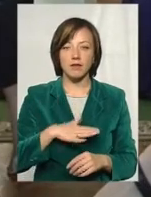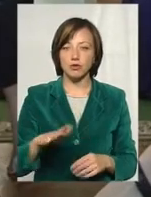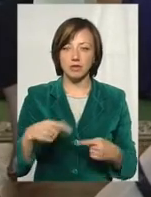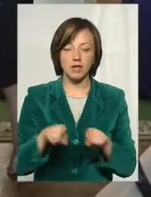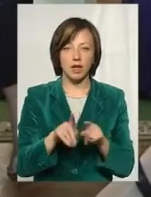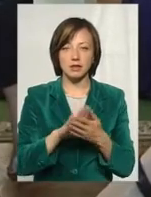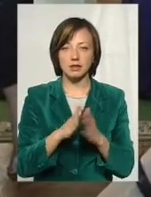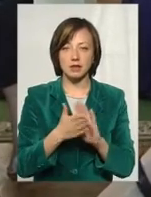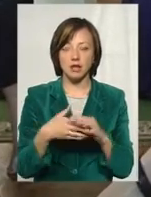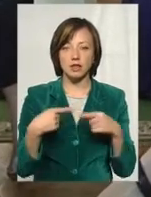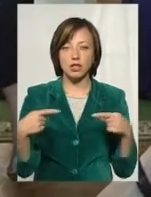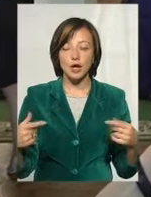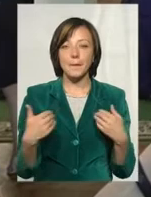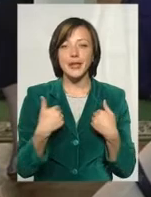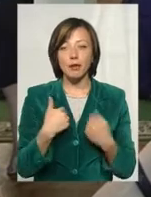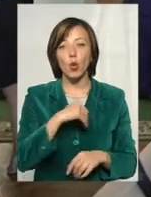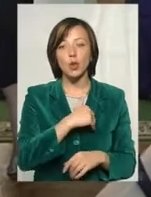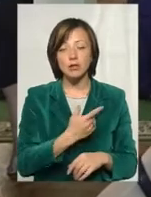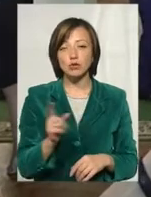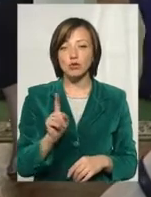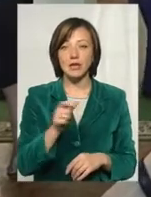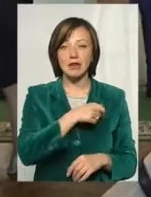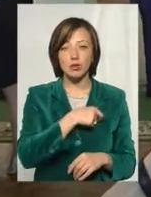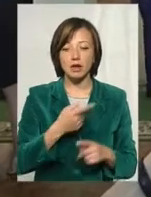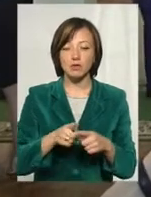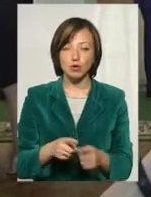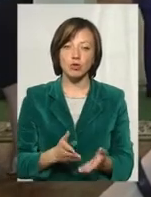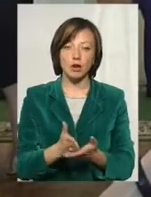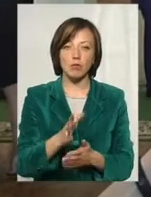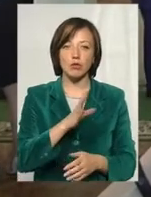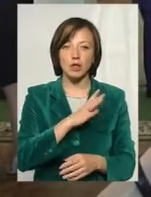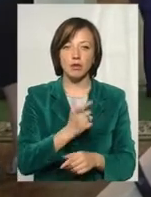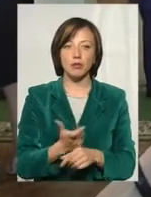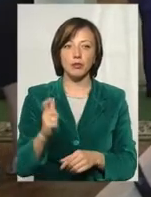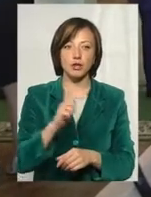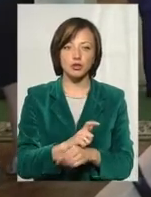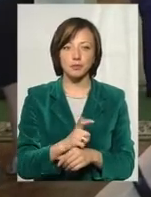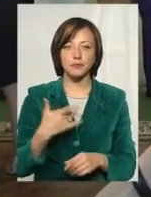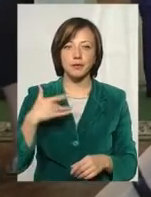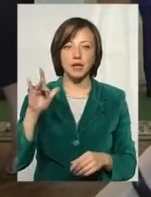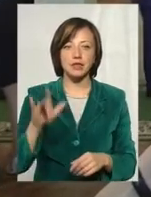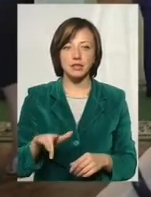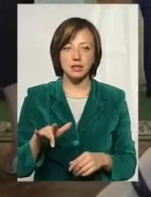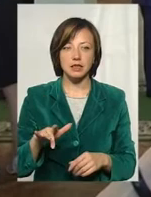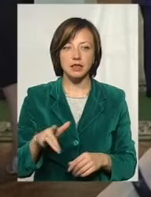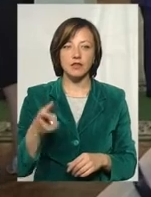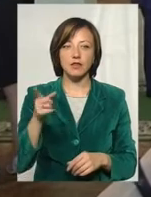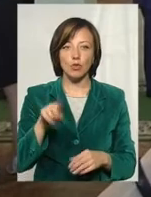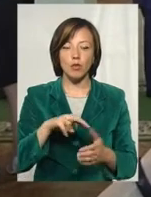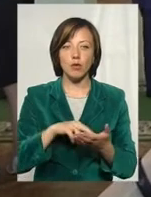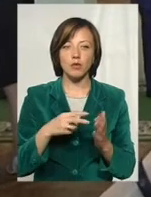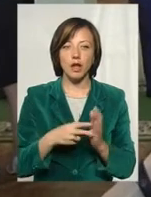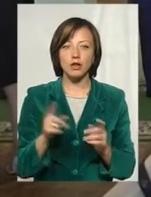стан речей. І мені б хотілося, щоб депутати в цьому напрямку були більш різкі в тому плані,